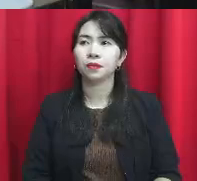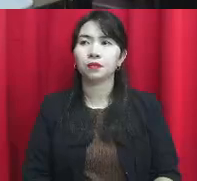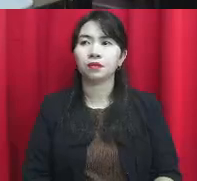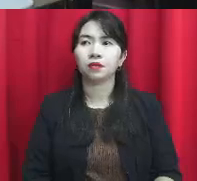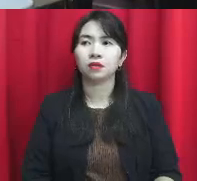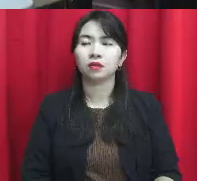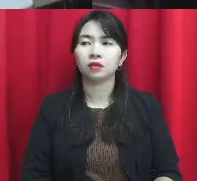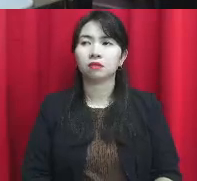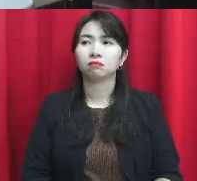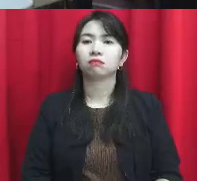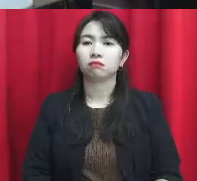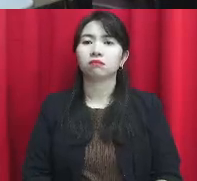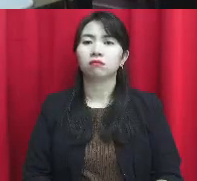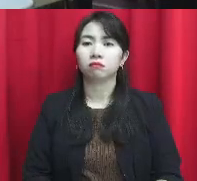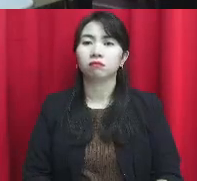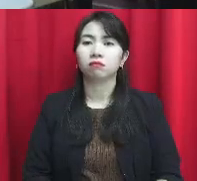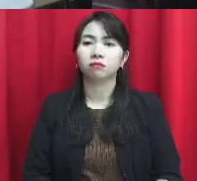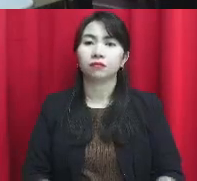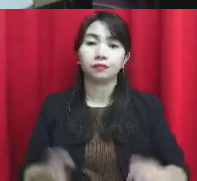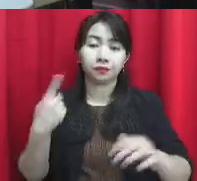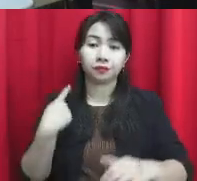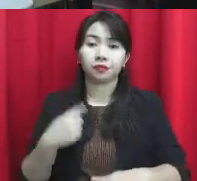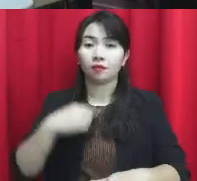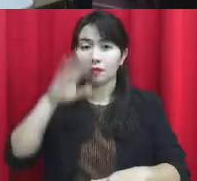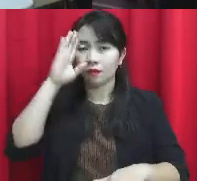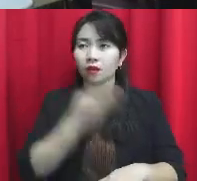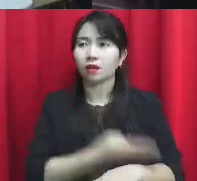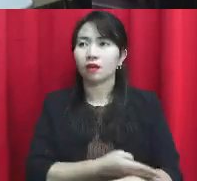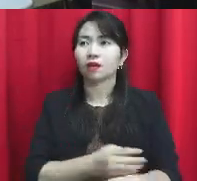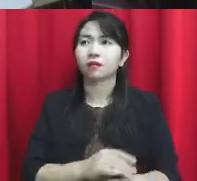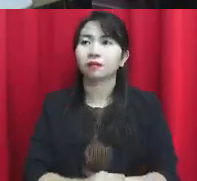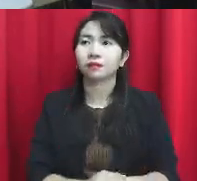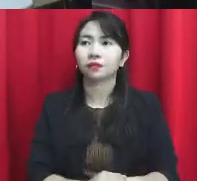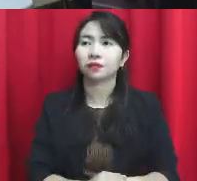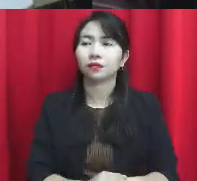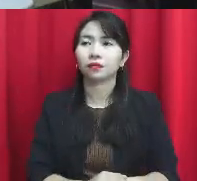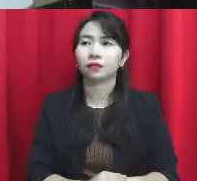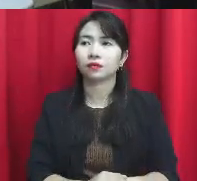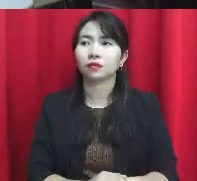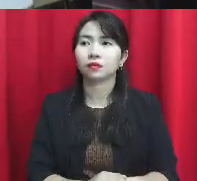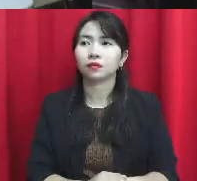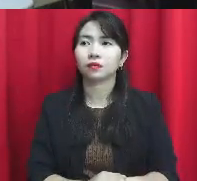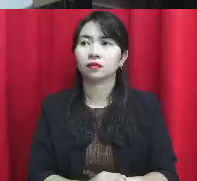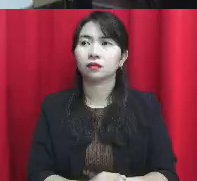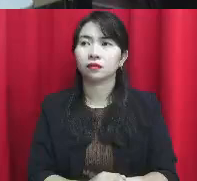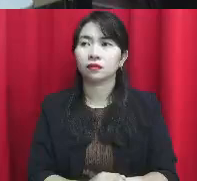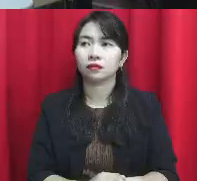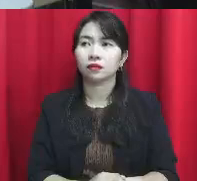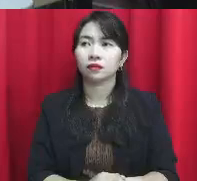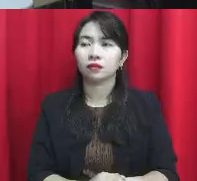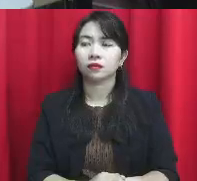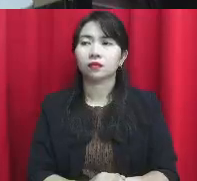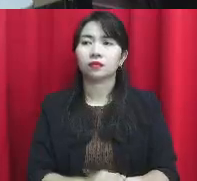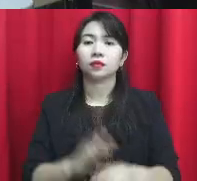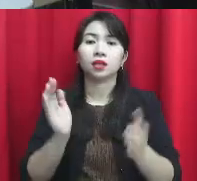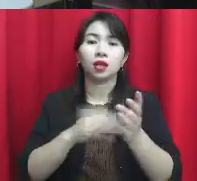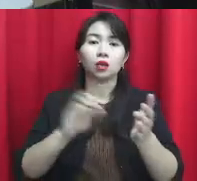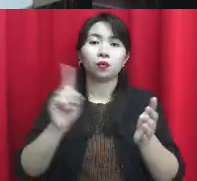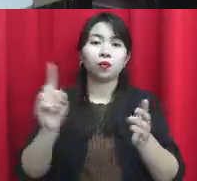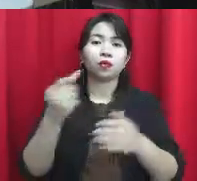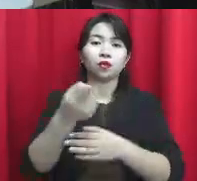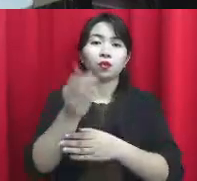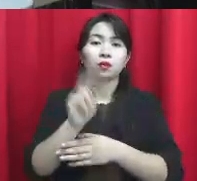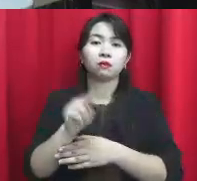Assassination na kay trum eh Eh kasi pinakita ko saila sa mula sa kanila sabi ko yan yung mga dapat pinapanood yan yung mga dapat na